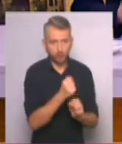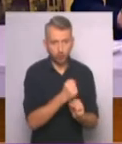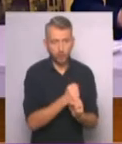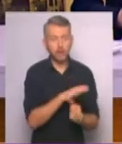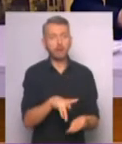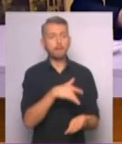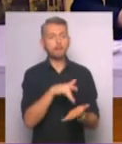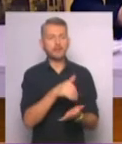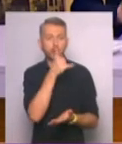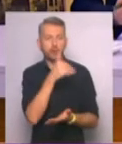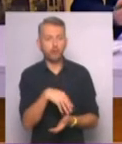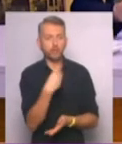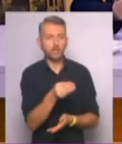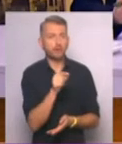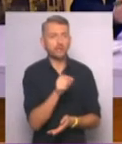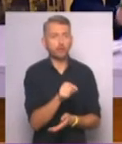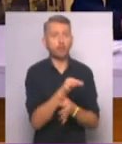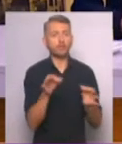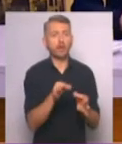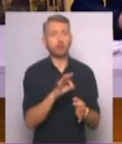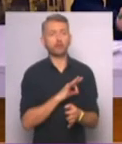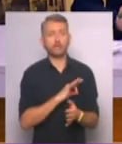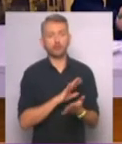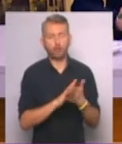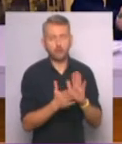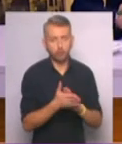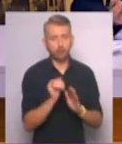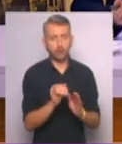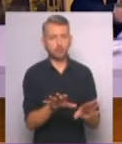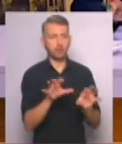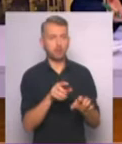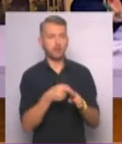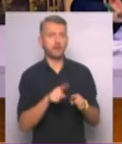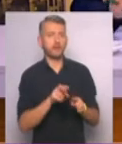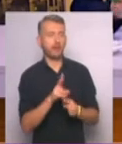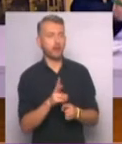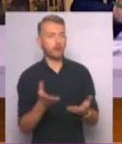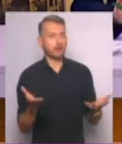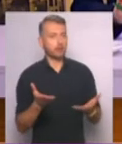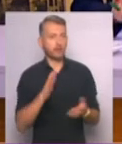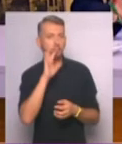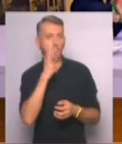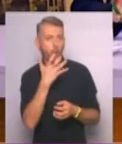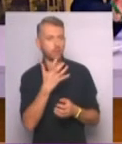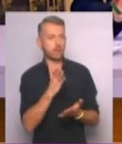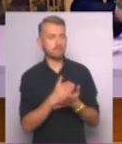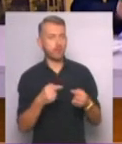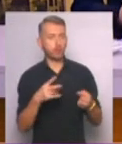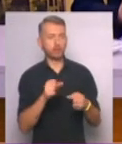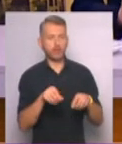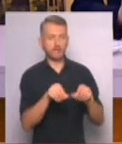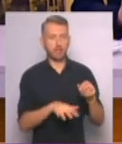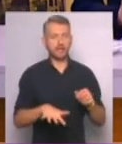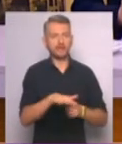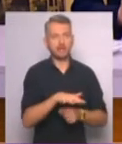місто не може надавати цьому жодного юридичного статусу і сприймати це як якісь серйозне якесь майно на земельній ділянці, на